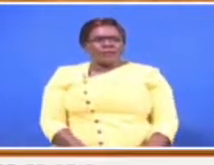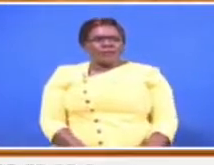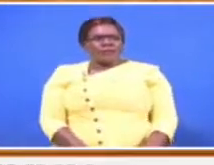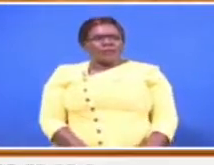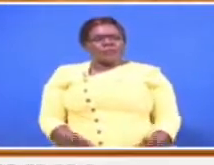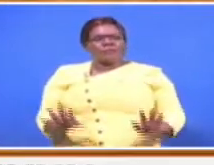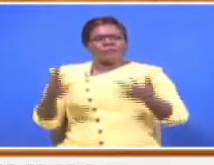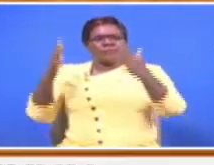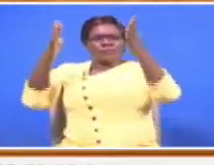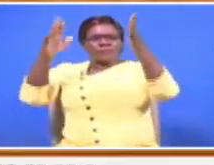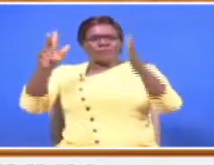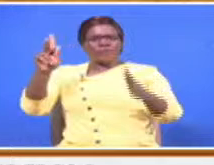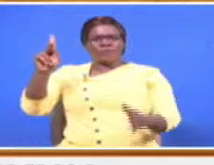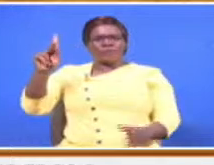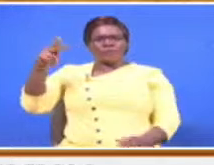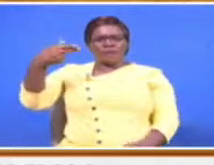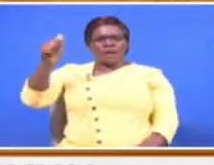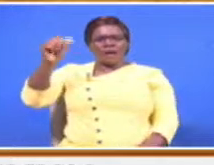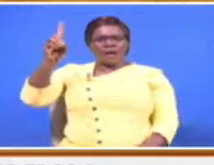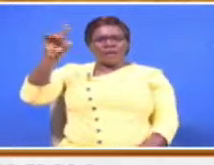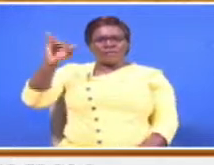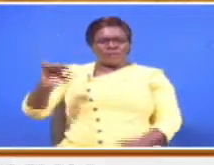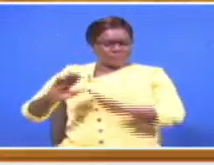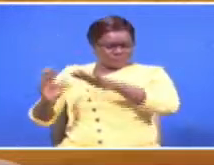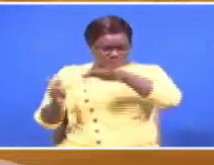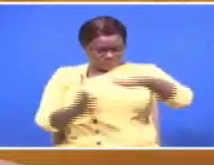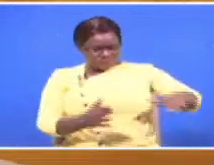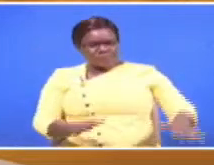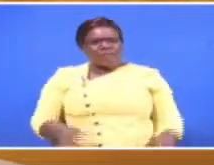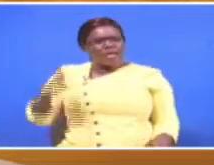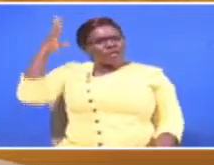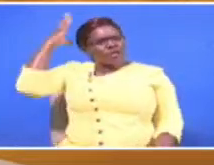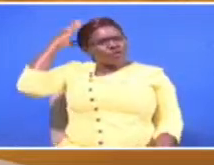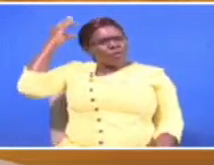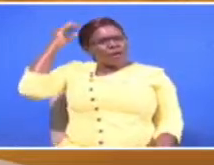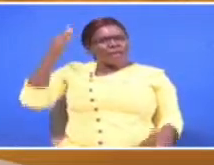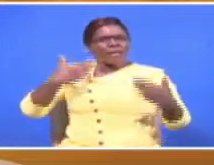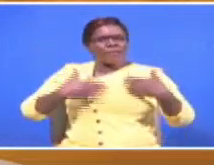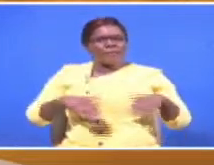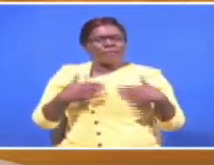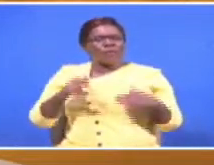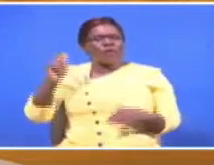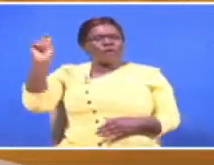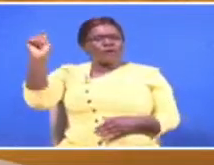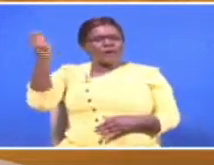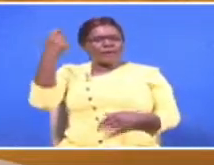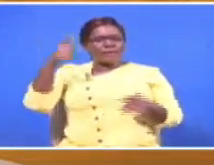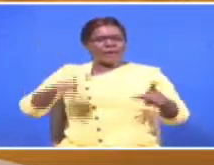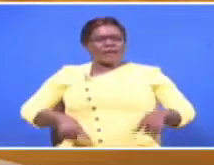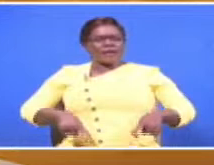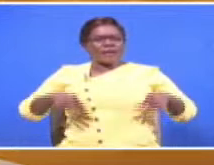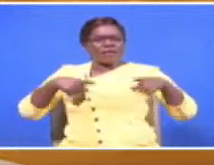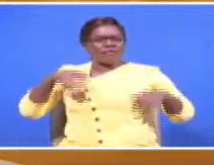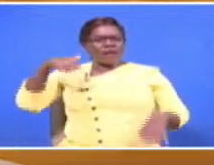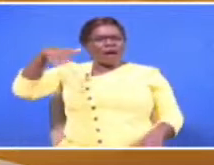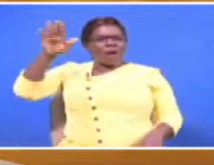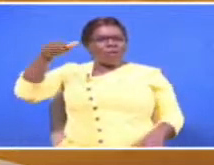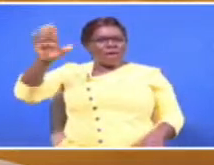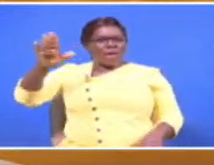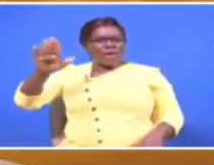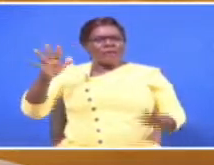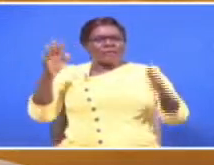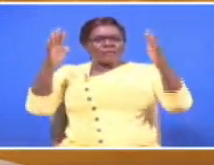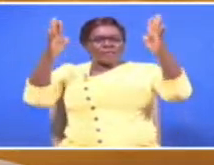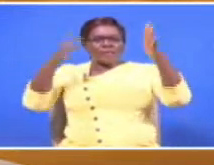Na hongera sana kadhi mkuu. Tukiendelea, wa Somali ambao ni raia wa Kenya wanaoishi Ughaibuni walifanya hafla